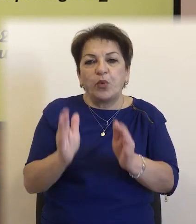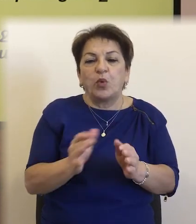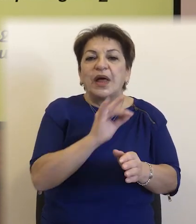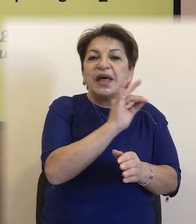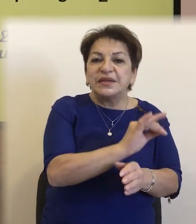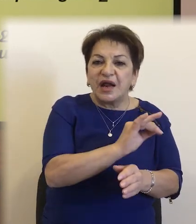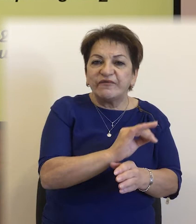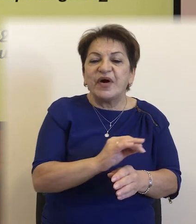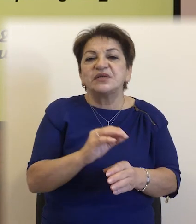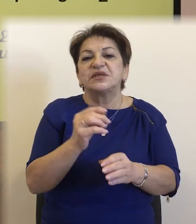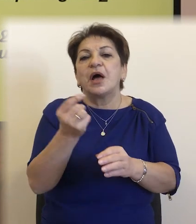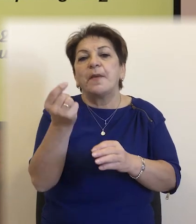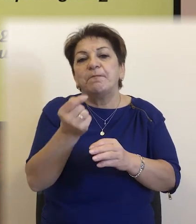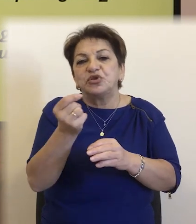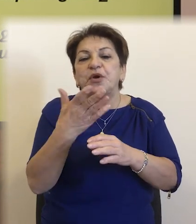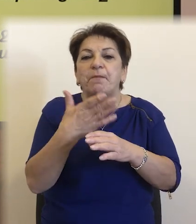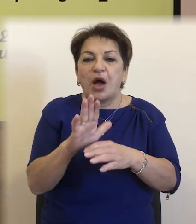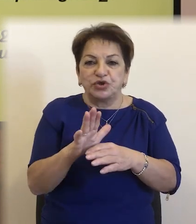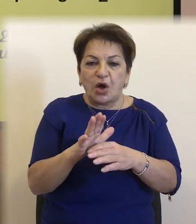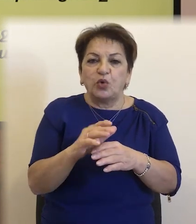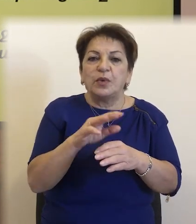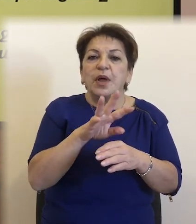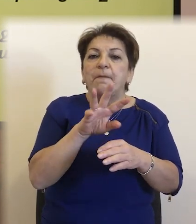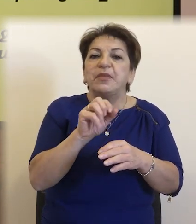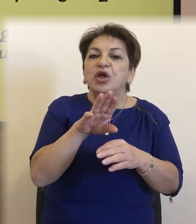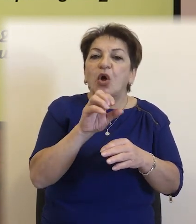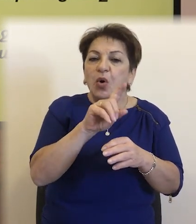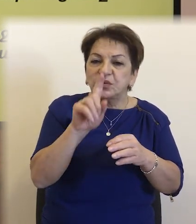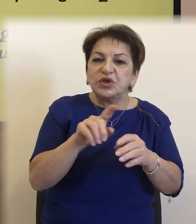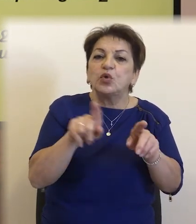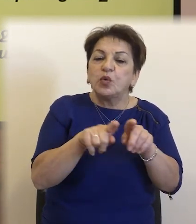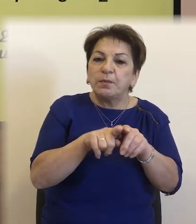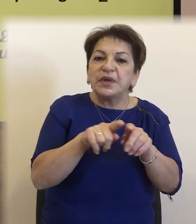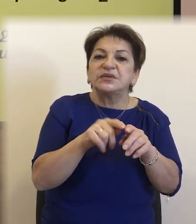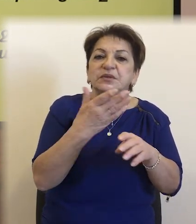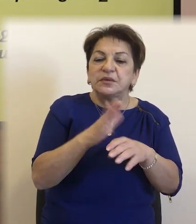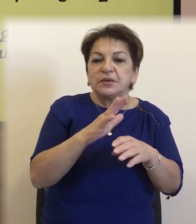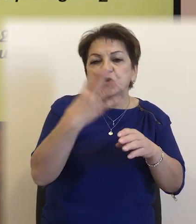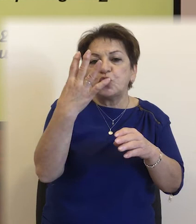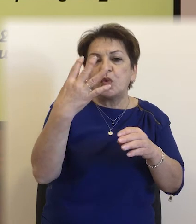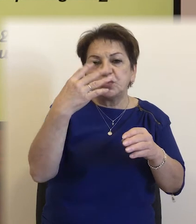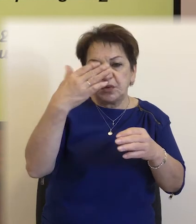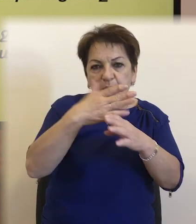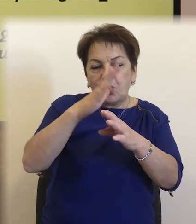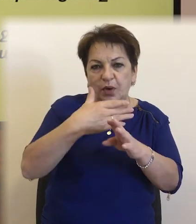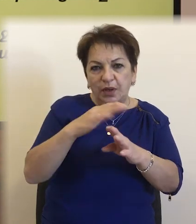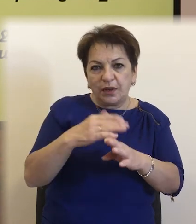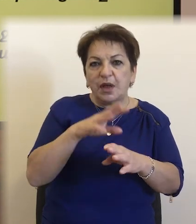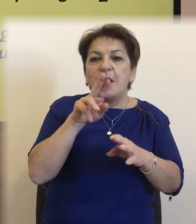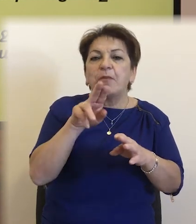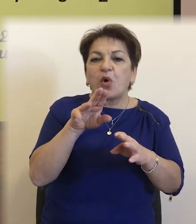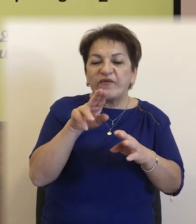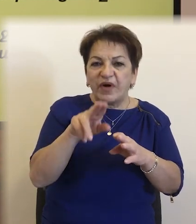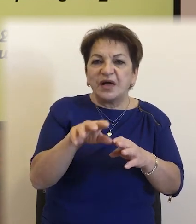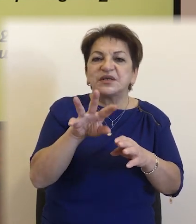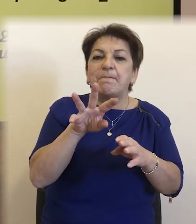պուլերից ինտերվաս և բջի բաժանում։ Եվ որ միտոզը իր հերթին նույնպես բաղկացածը չորս պուլերից դրանք